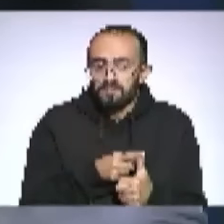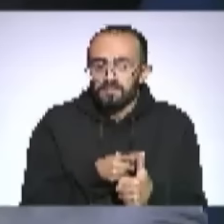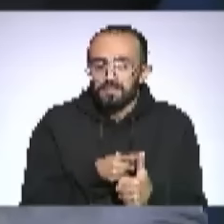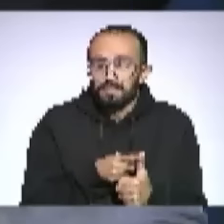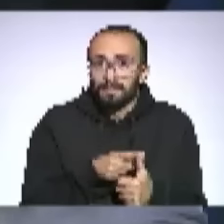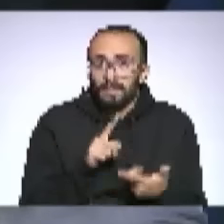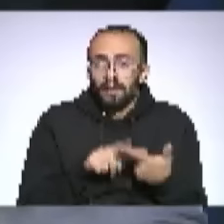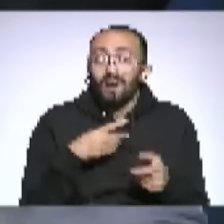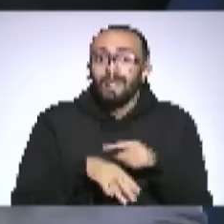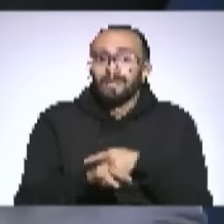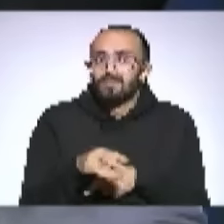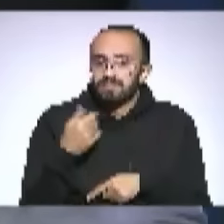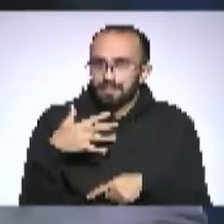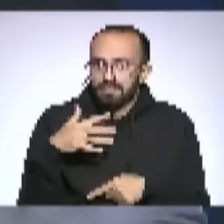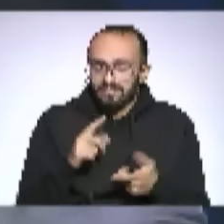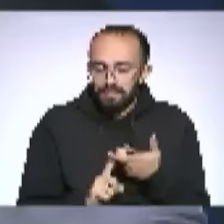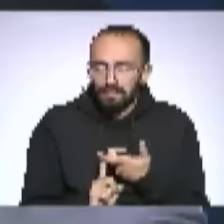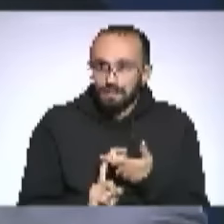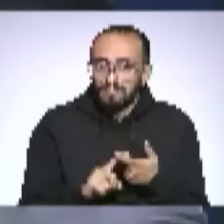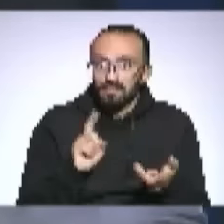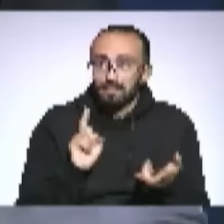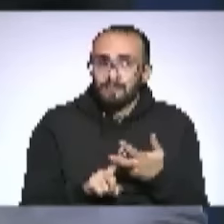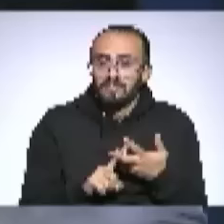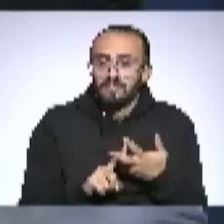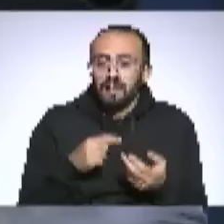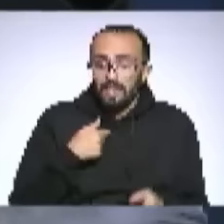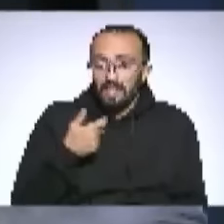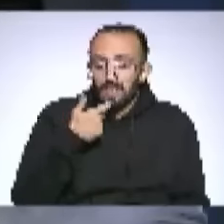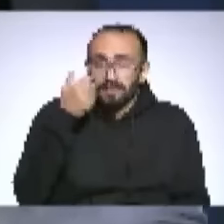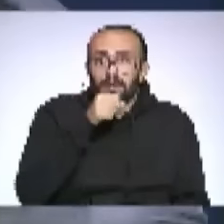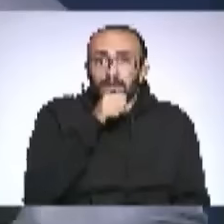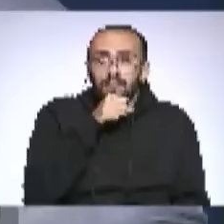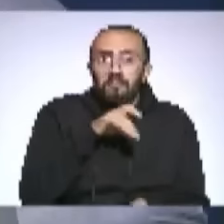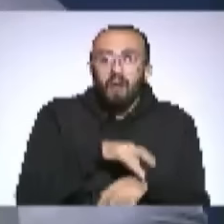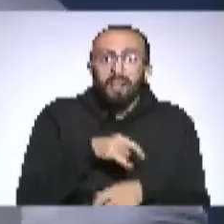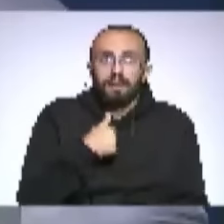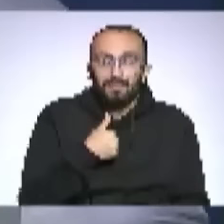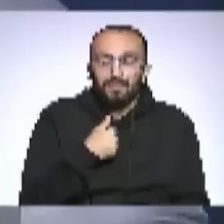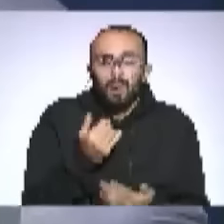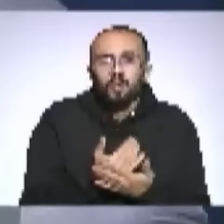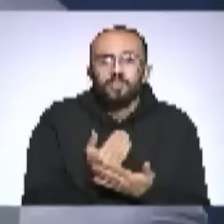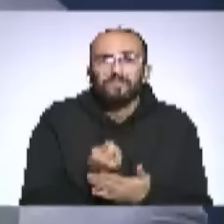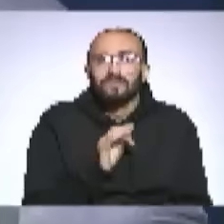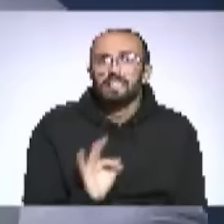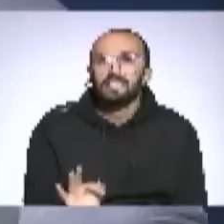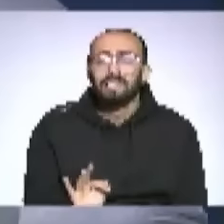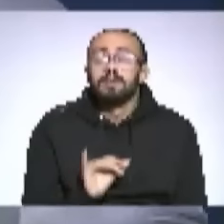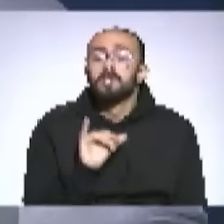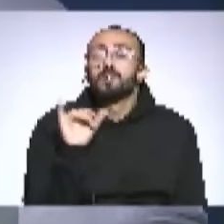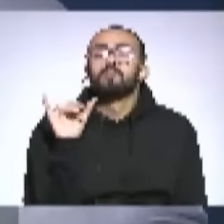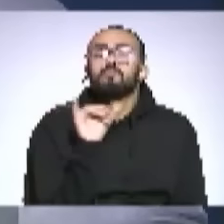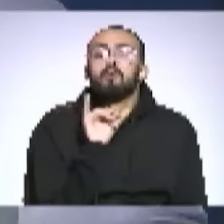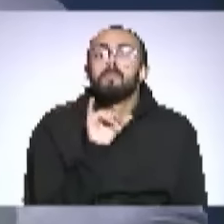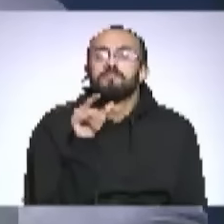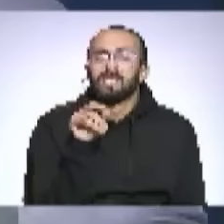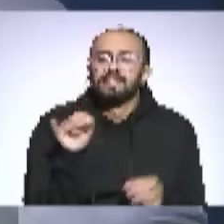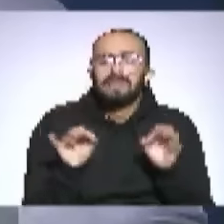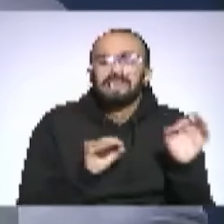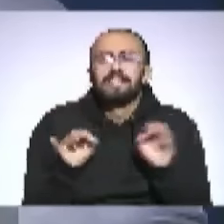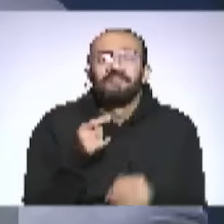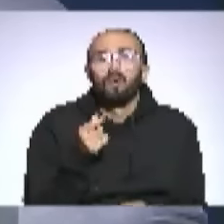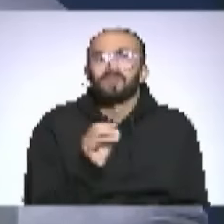في زواج بكره شيخوخه فيها مرض عشان كده دايما بنقول اهميه التدبير